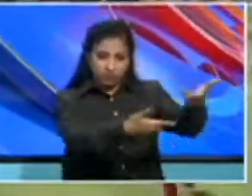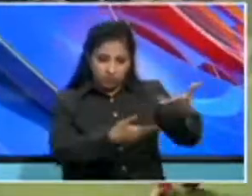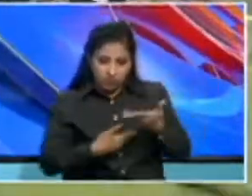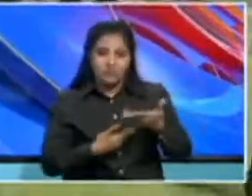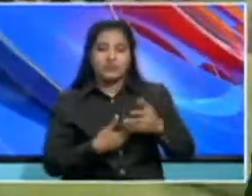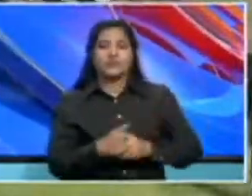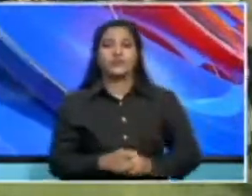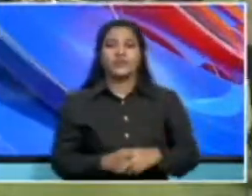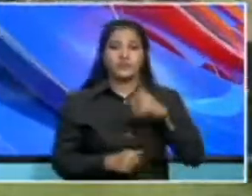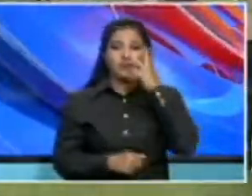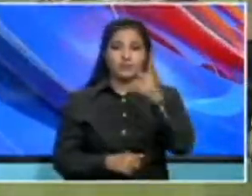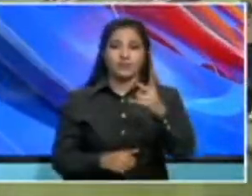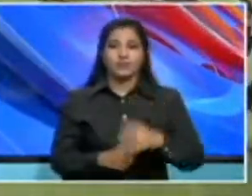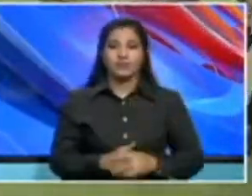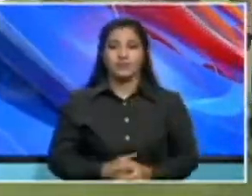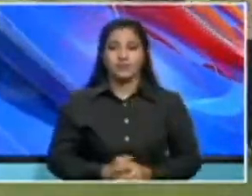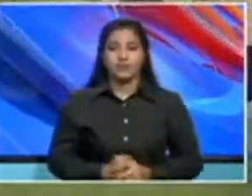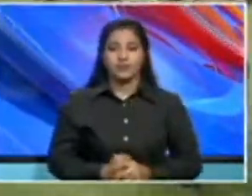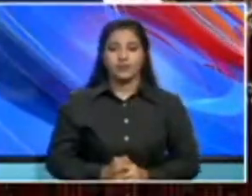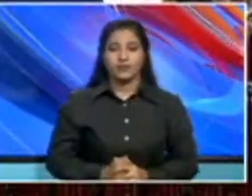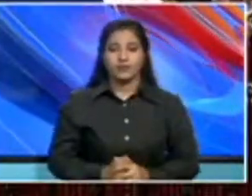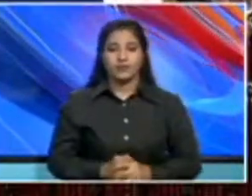हैं